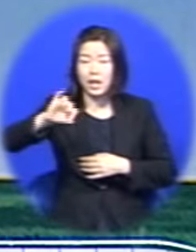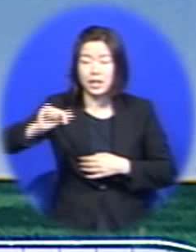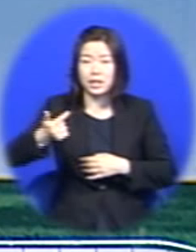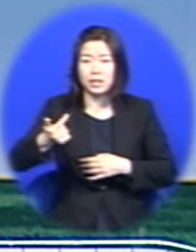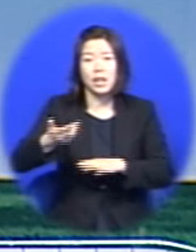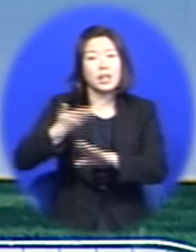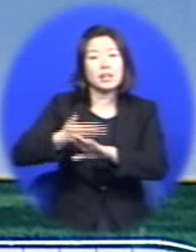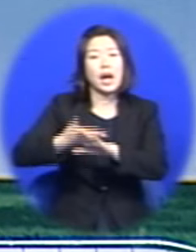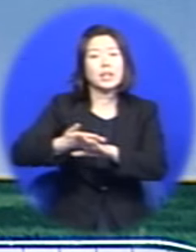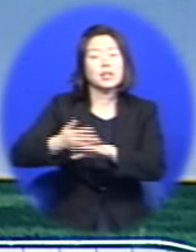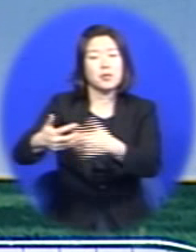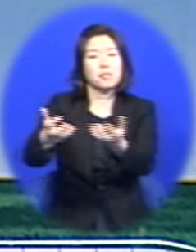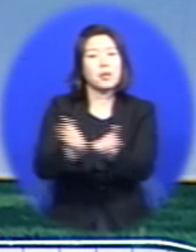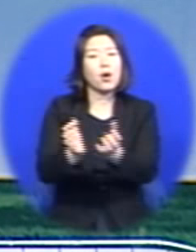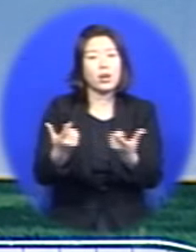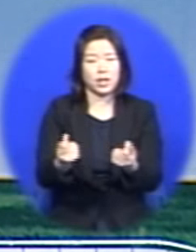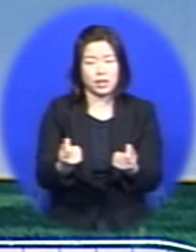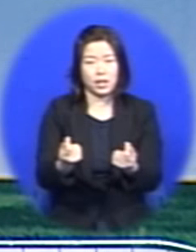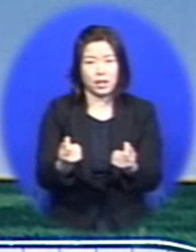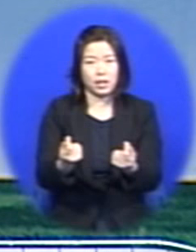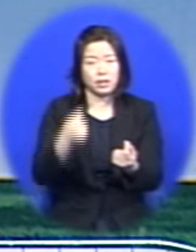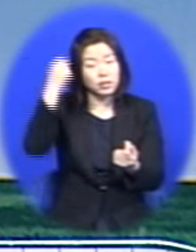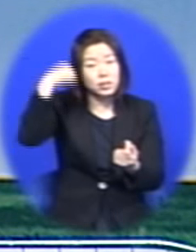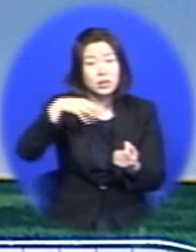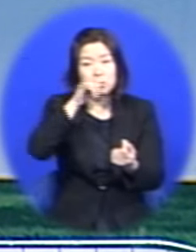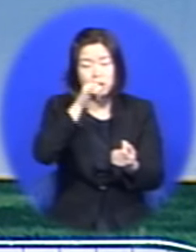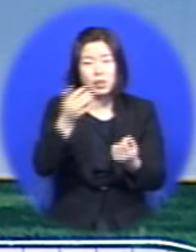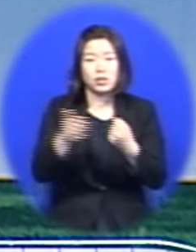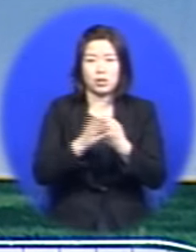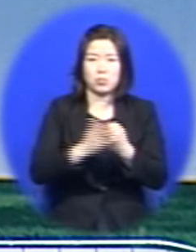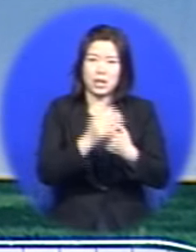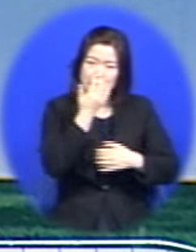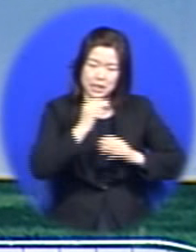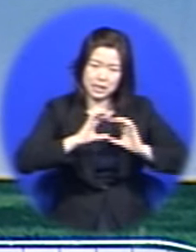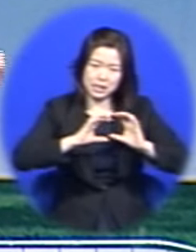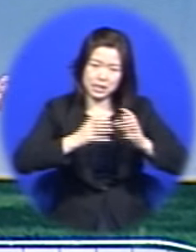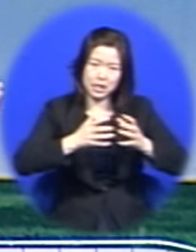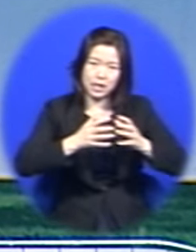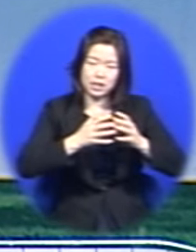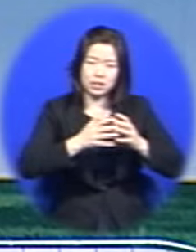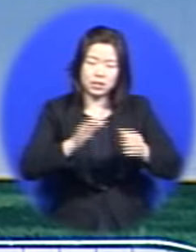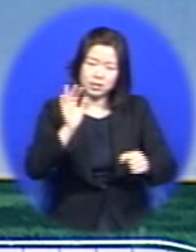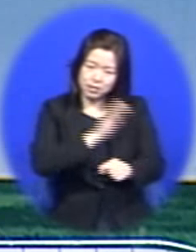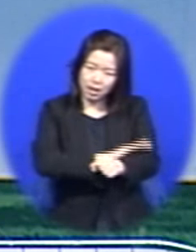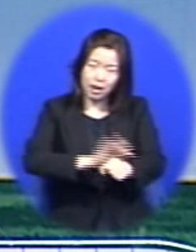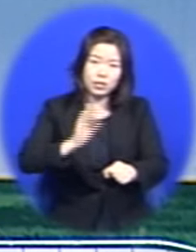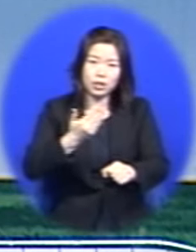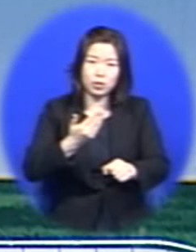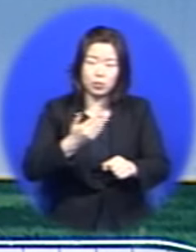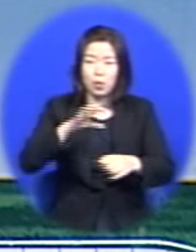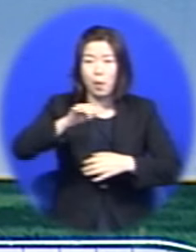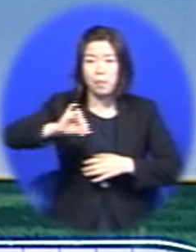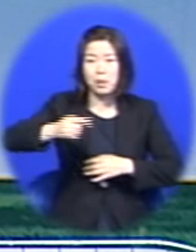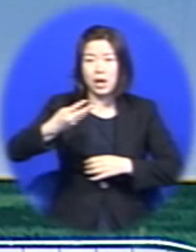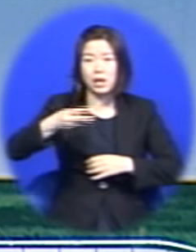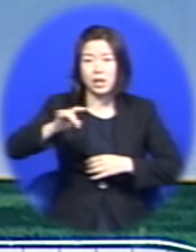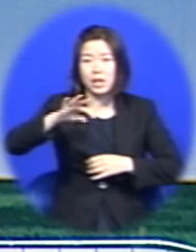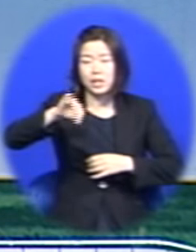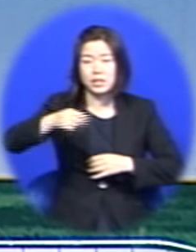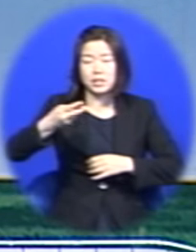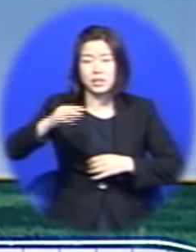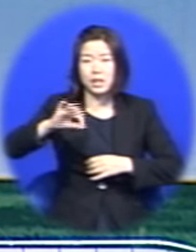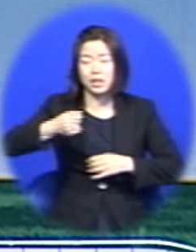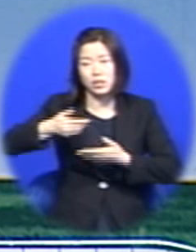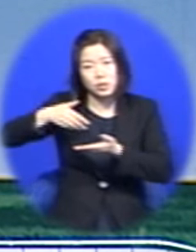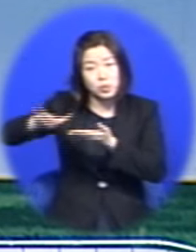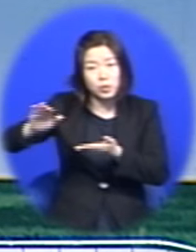느낌이 있어요. 그래서 이스라엘은 잘 돼야 되고 팔레스타인은 빨리 쫓겨나야 되고 이런 느낌을 가지고 있는 분들이